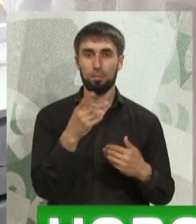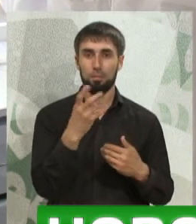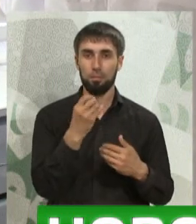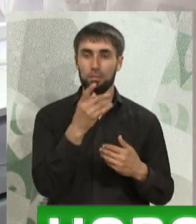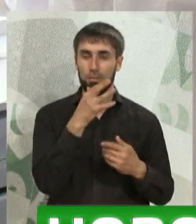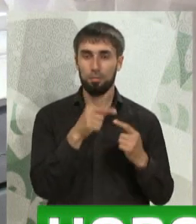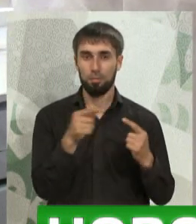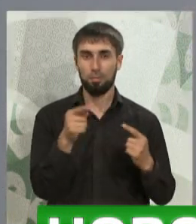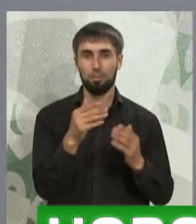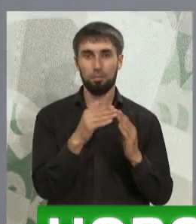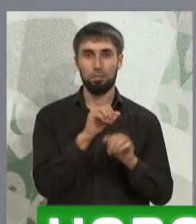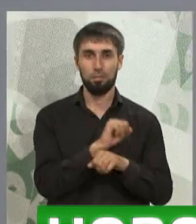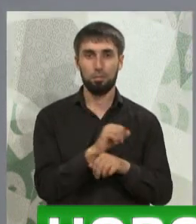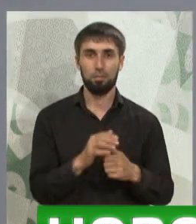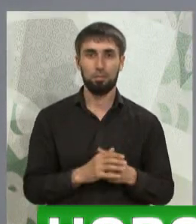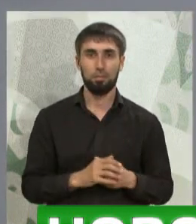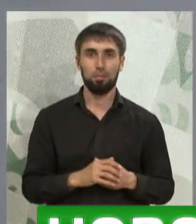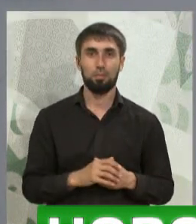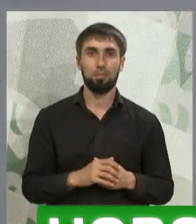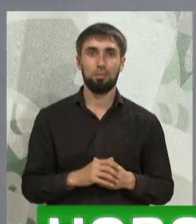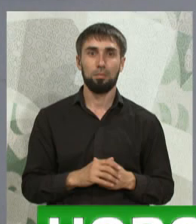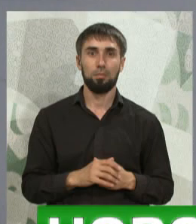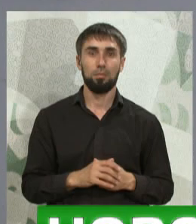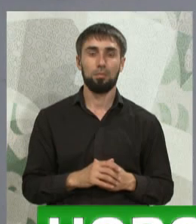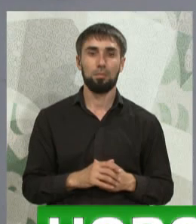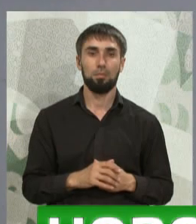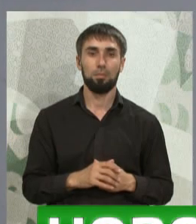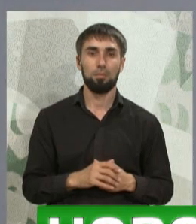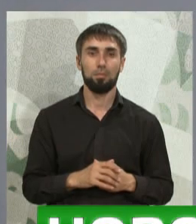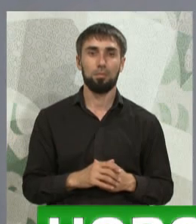профилактики остаться дома. Дана Плиева, Магомед Доскиев, Новости 24.